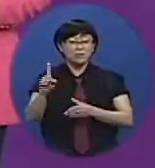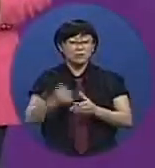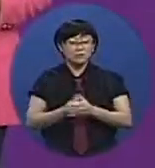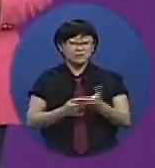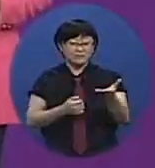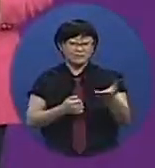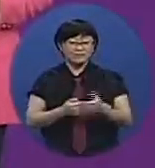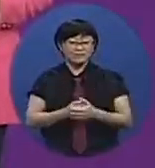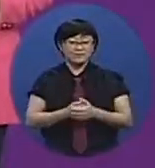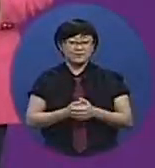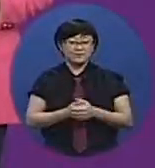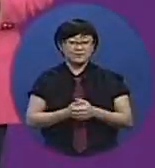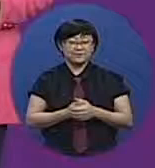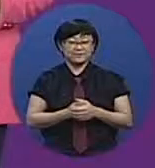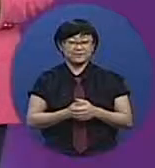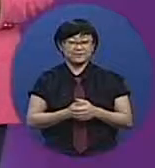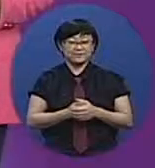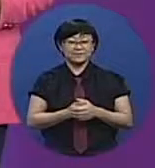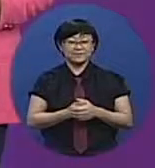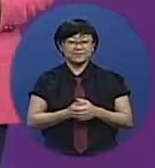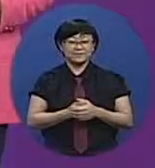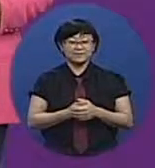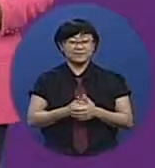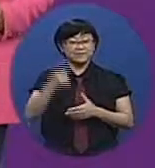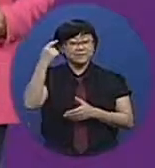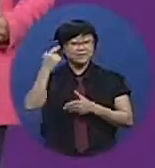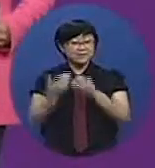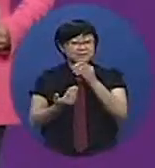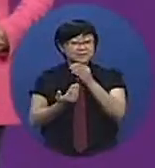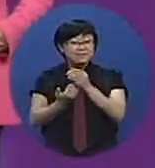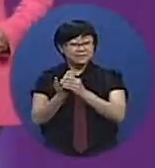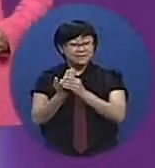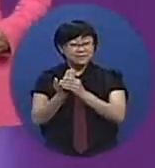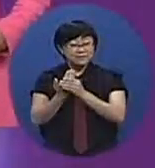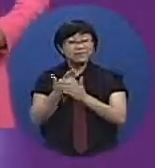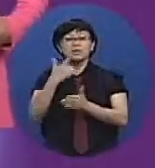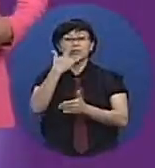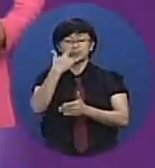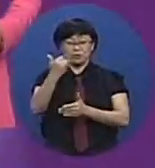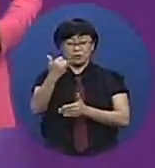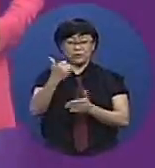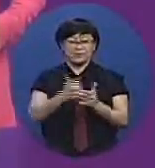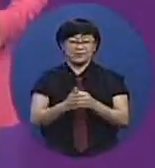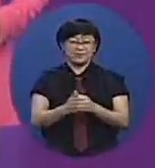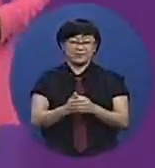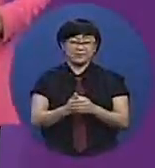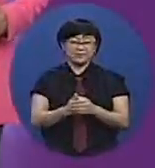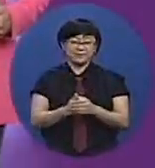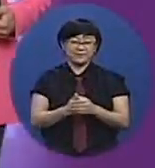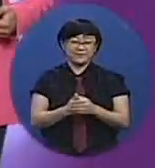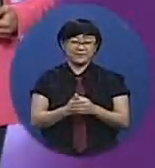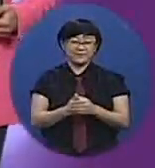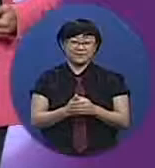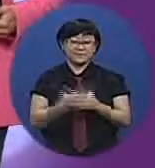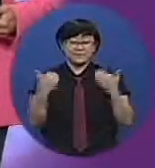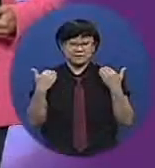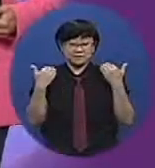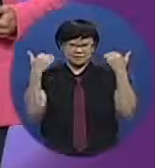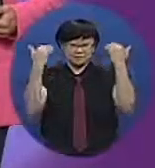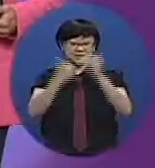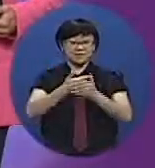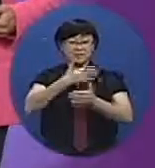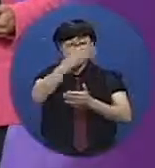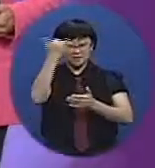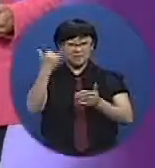있습니까? 뭐, 생각나는 것이 이제 부모님들. 그러시죠. 또 이제 어르신, 뭐